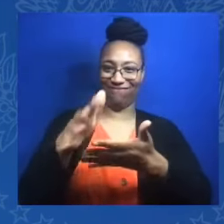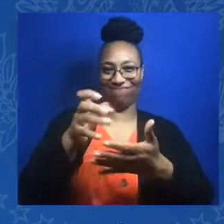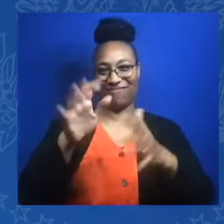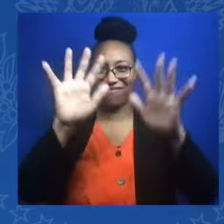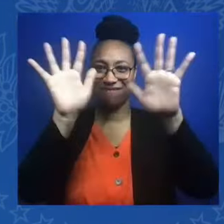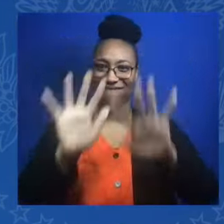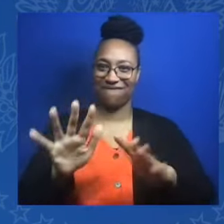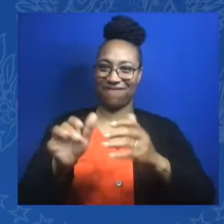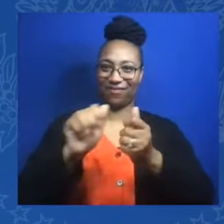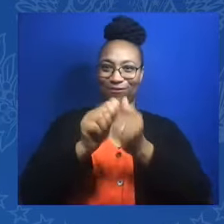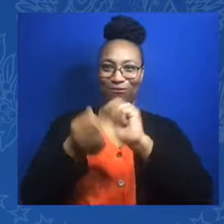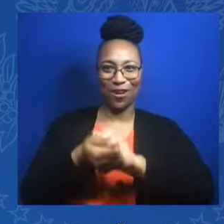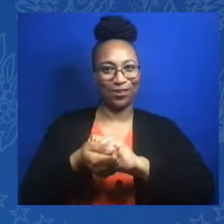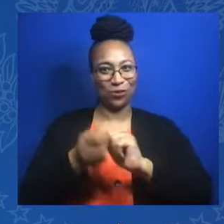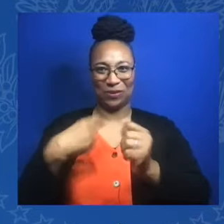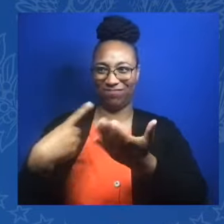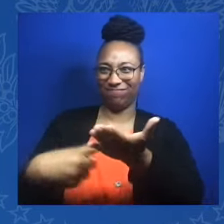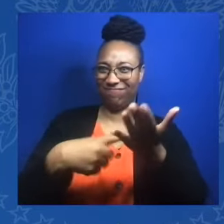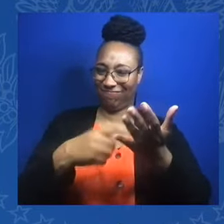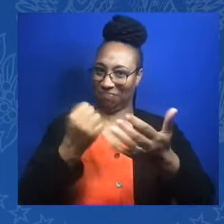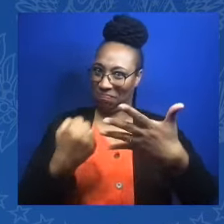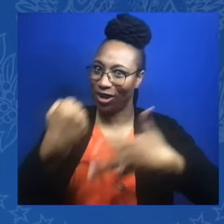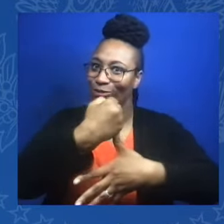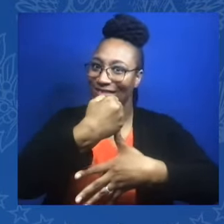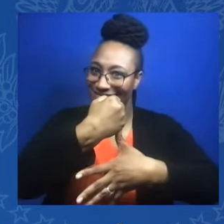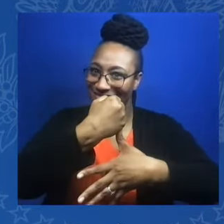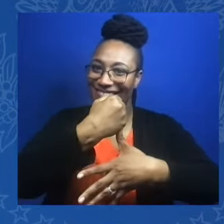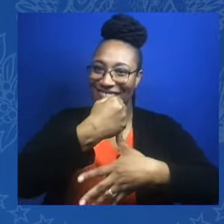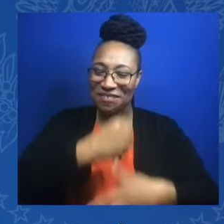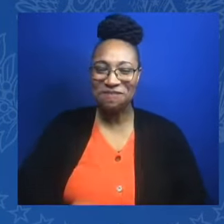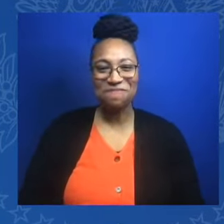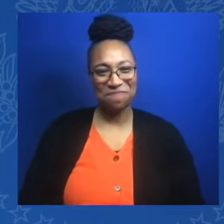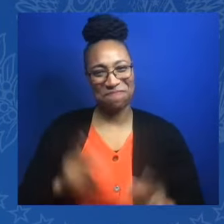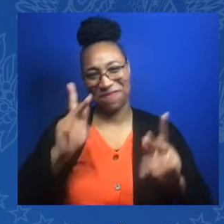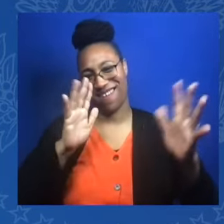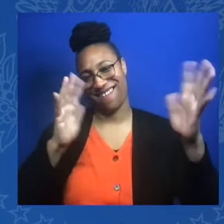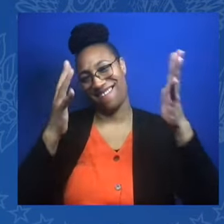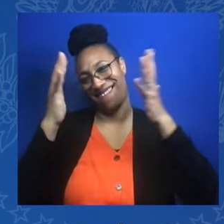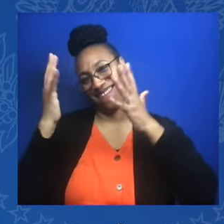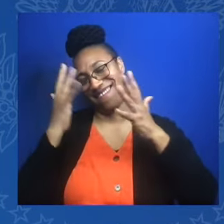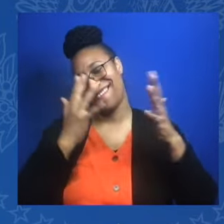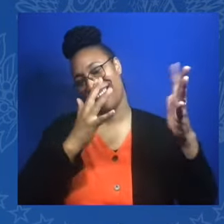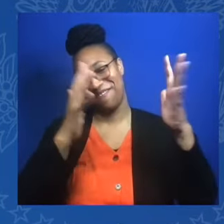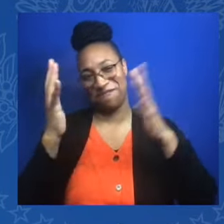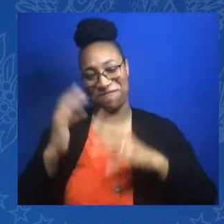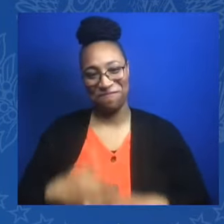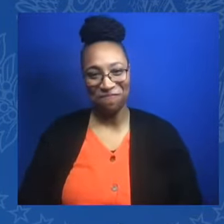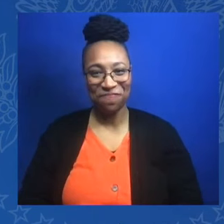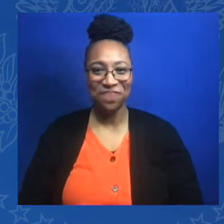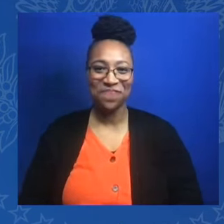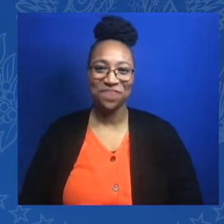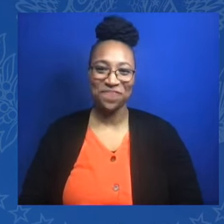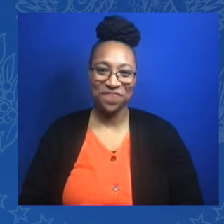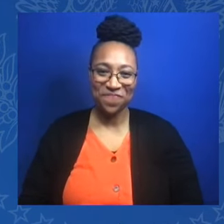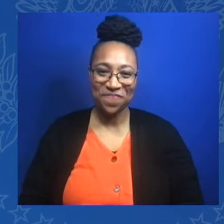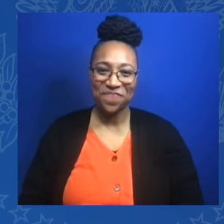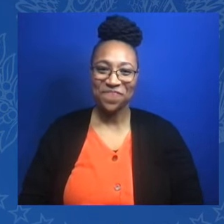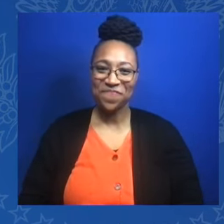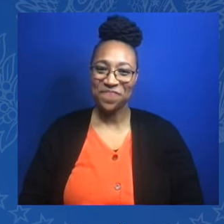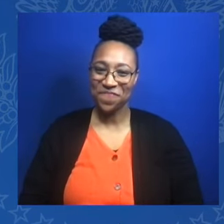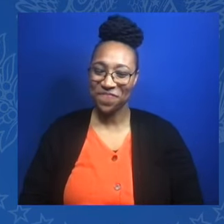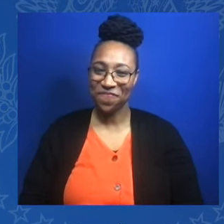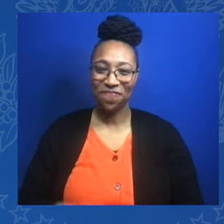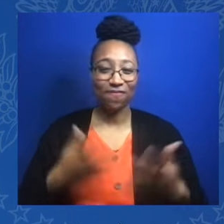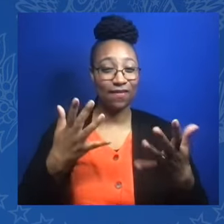Mr. President, what makes this such a moment of consequence is that our world, our way of living, is